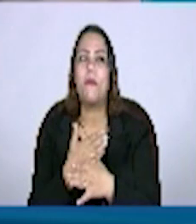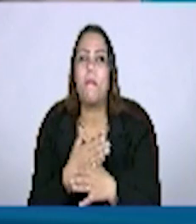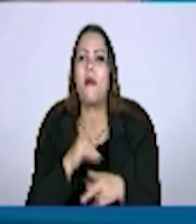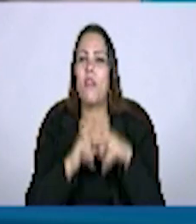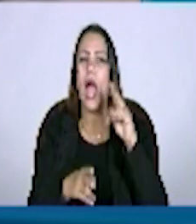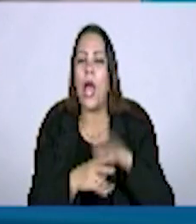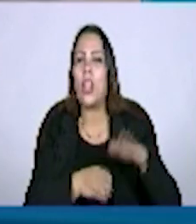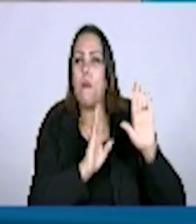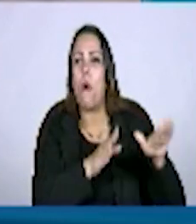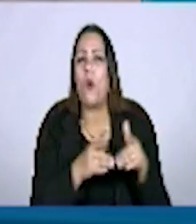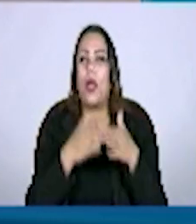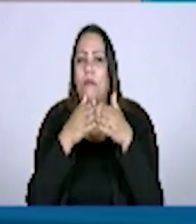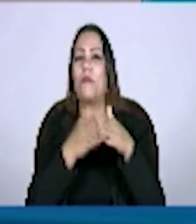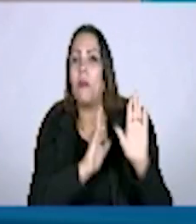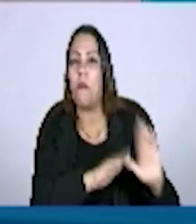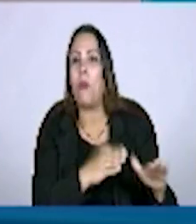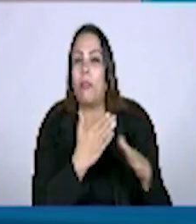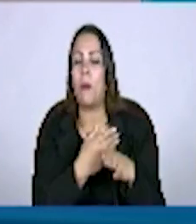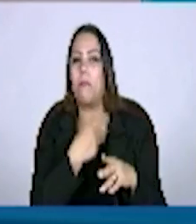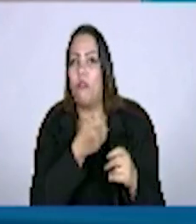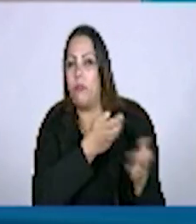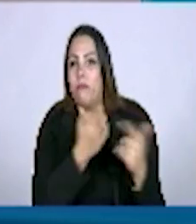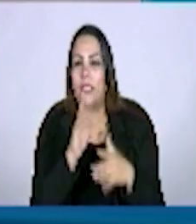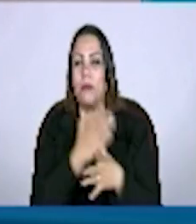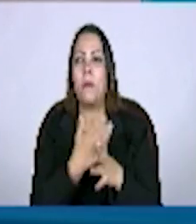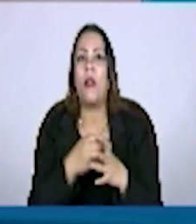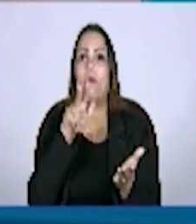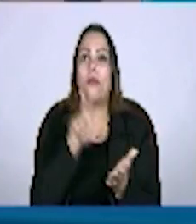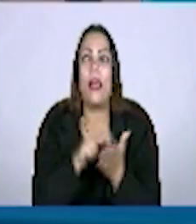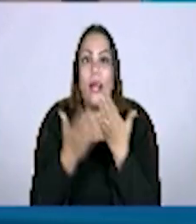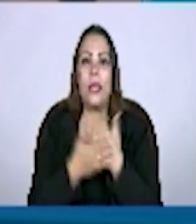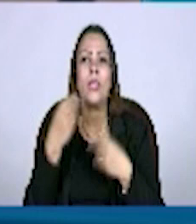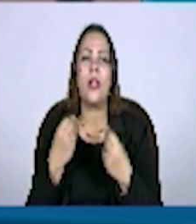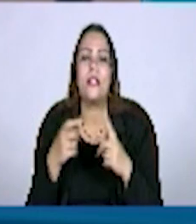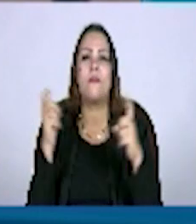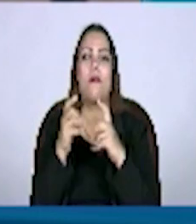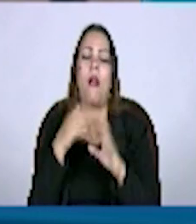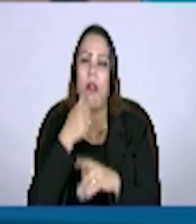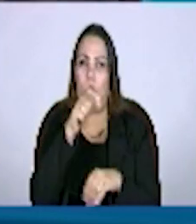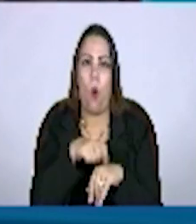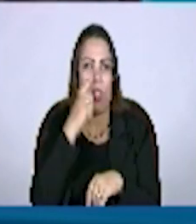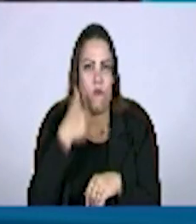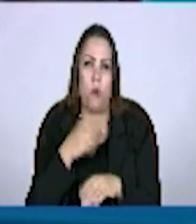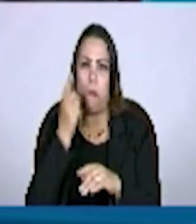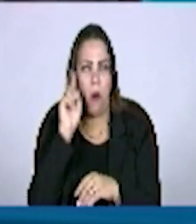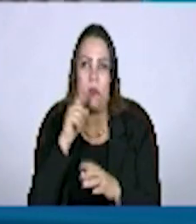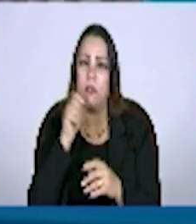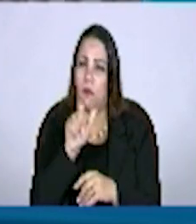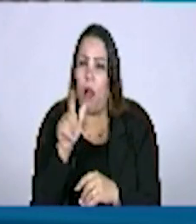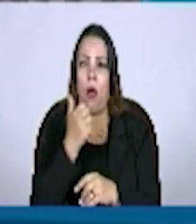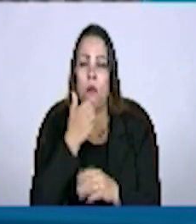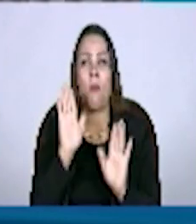كانت موجوده في المنافذ الجمركيه لكن فتح اعتمادات جديده بيواجه التحديات انا شخصيا ماعرفش مدى دقه ده لكن